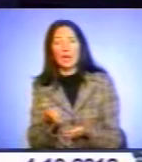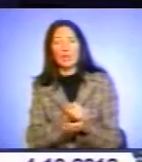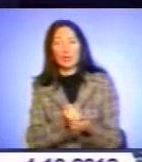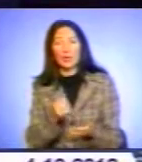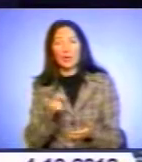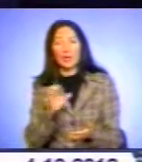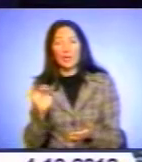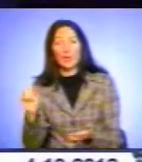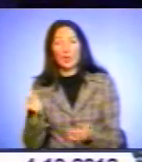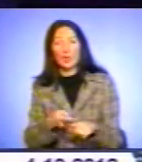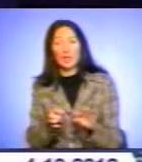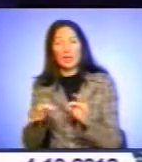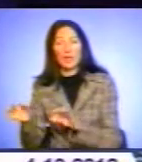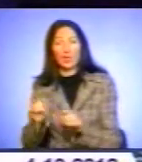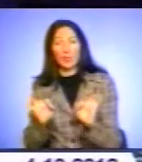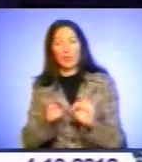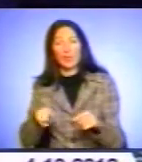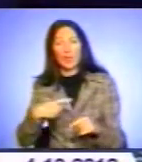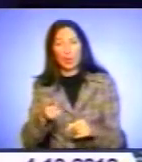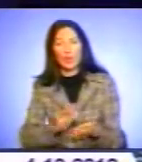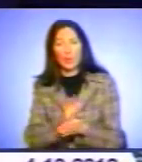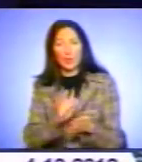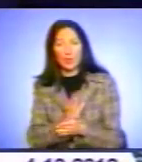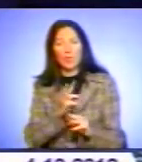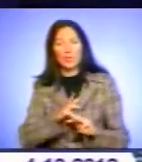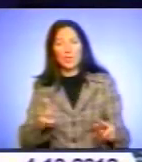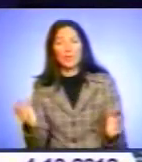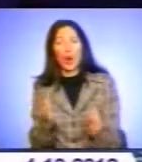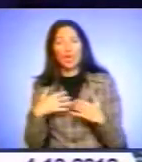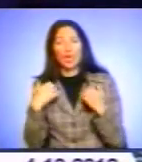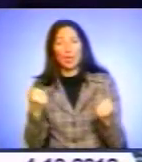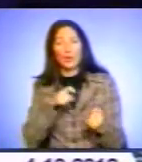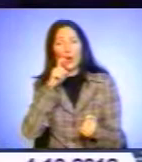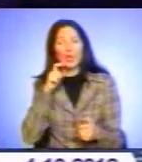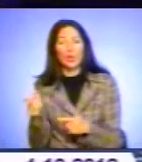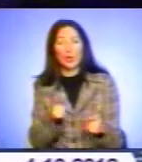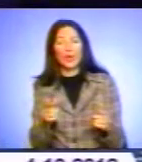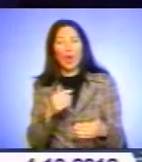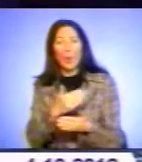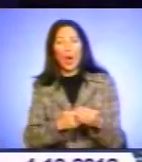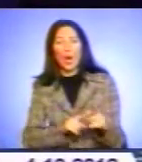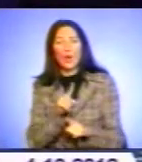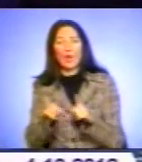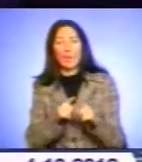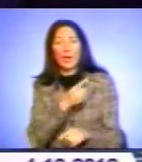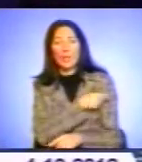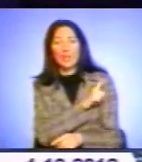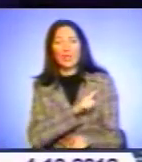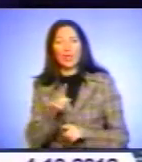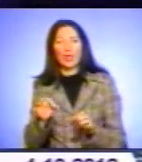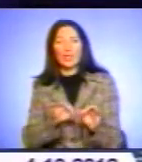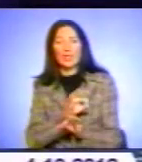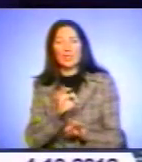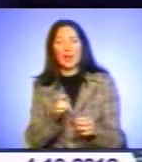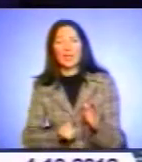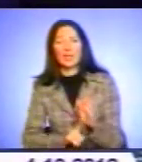наступних інформаційних випусках. Міністерство охорони здоров'я України підготувало програму реформування медичної сфери на засадах сімейної